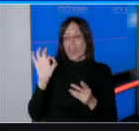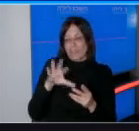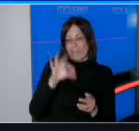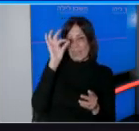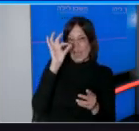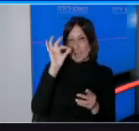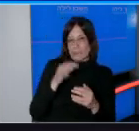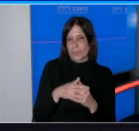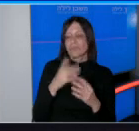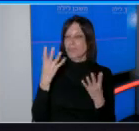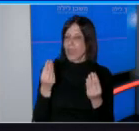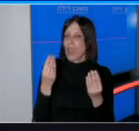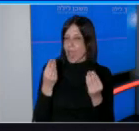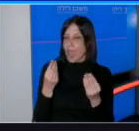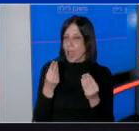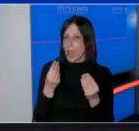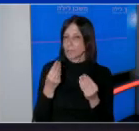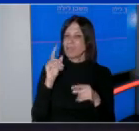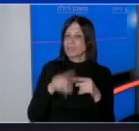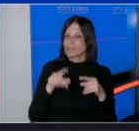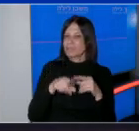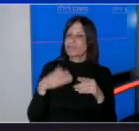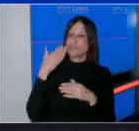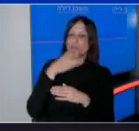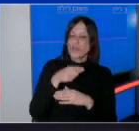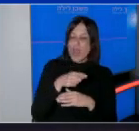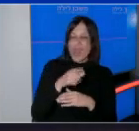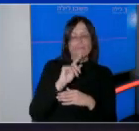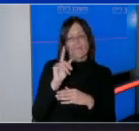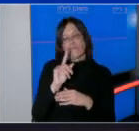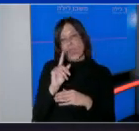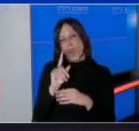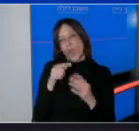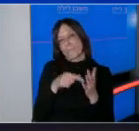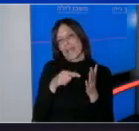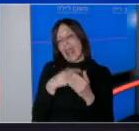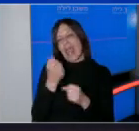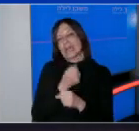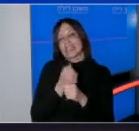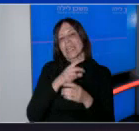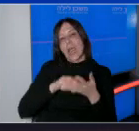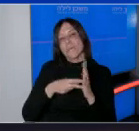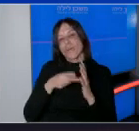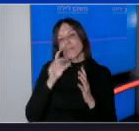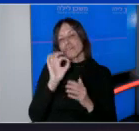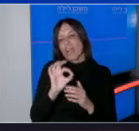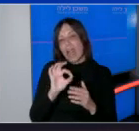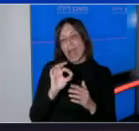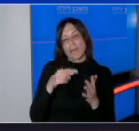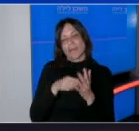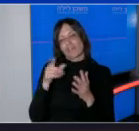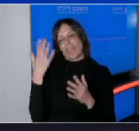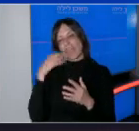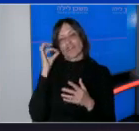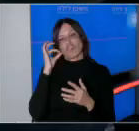נבחרה, והרבה ריקושטים הופנו אליה ולא בהכרח בשל העשייה הפוליטית שלה, כמו בשל להיות האישה. אני מתנסה שאני